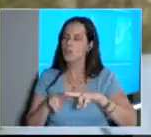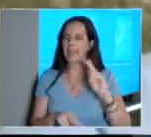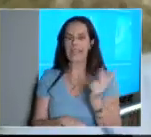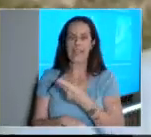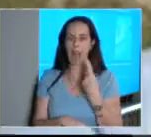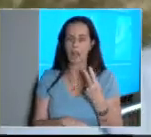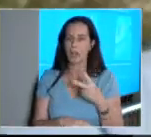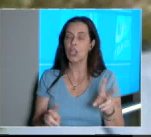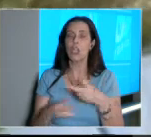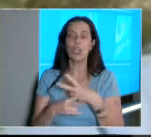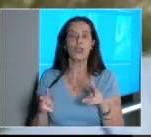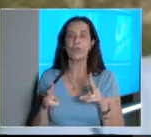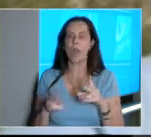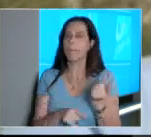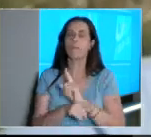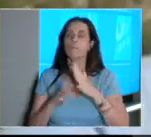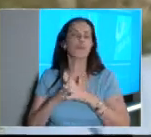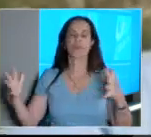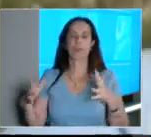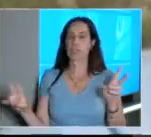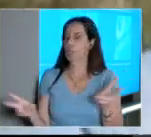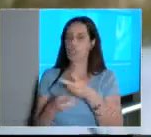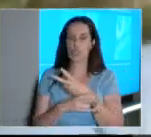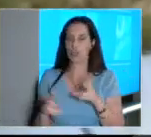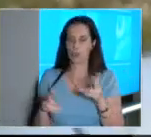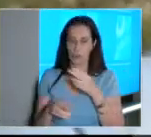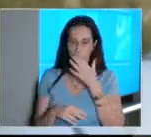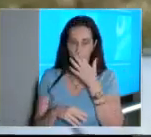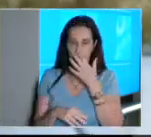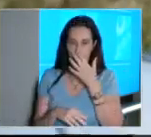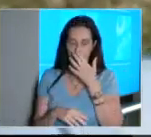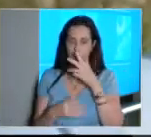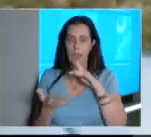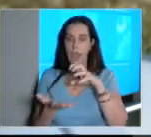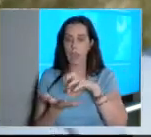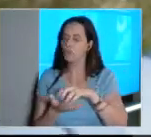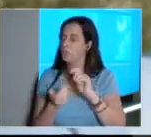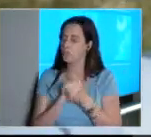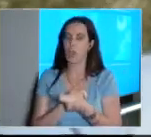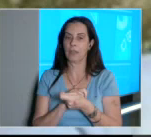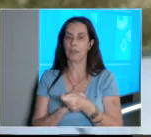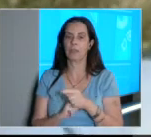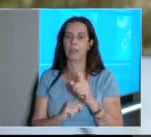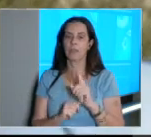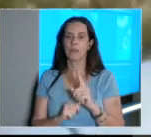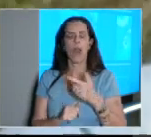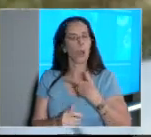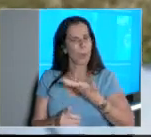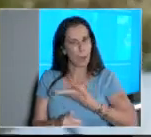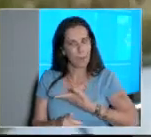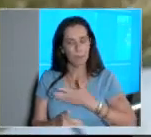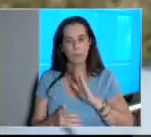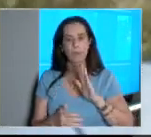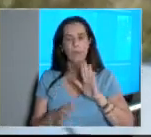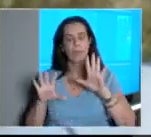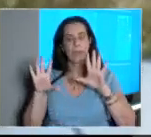בהם. אי אפשר לגדול בהם במכה אחת ולקלוט שם משפחות, כי היישוב משתנה מקצה לקצה. אנחנו קולטים